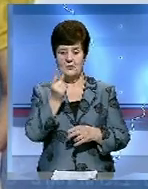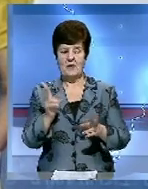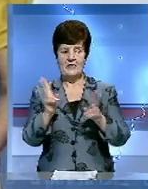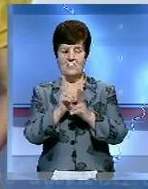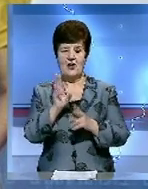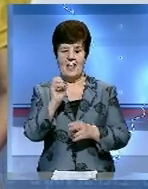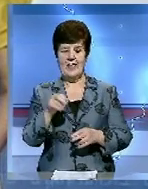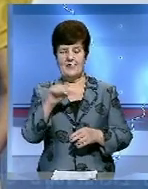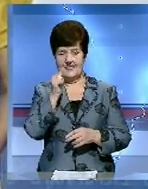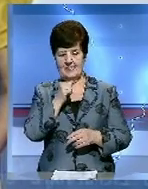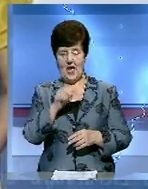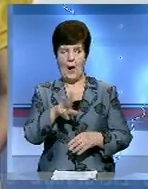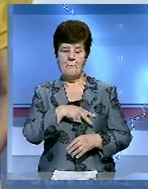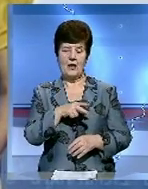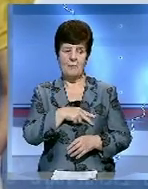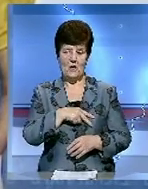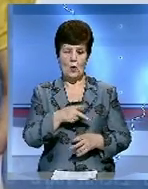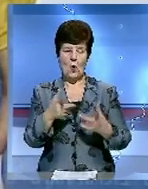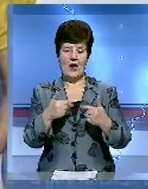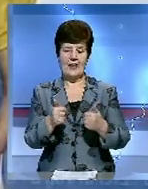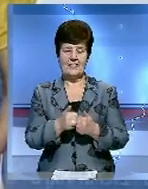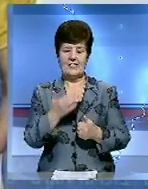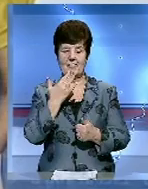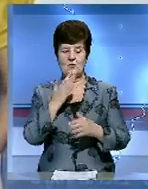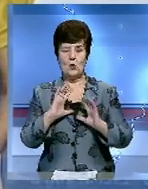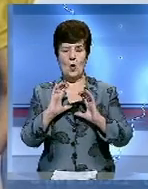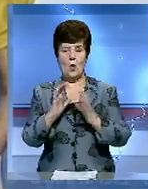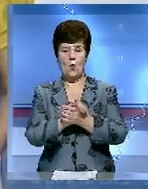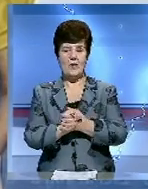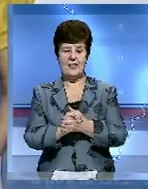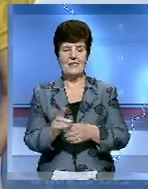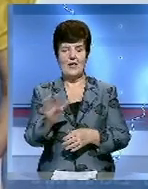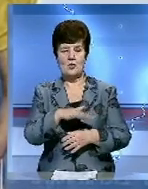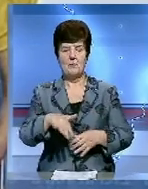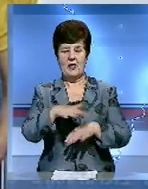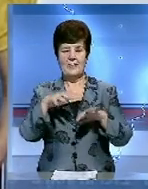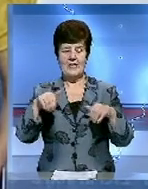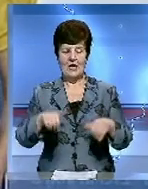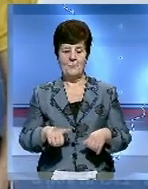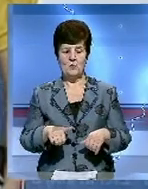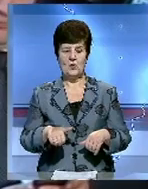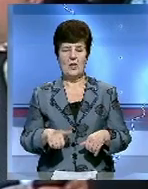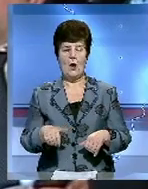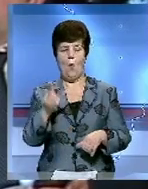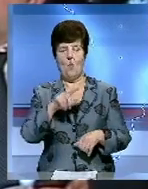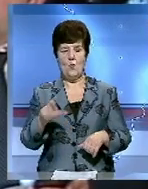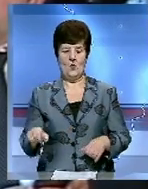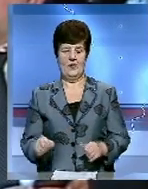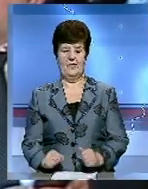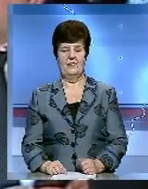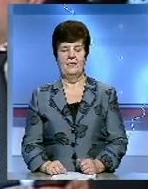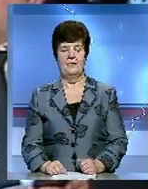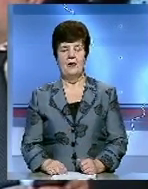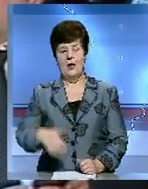a premiilor Organizației Națiunilor Unite în domeniul drepturilor omului.